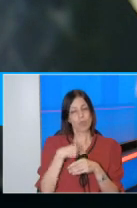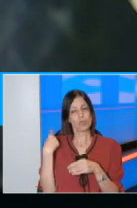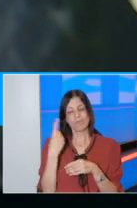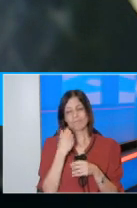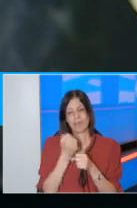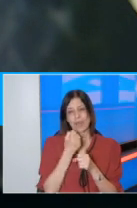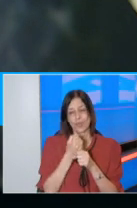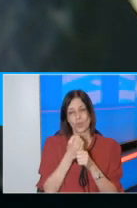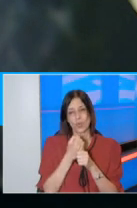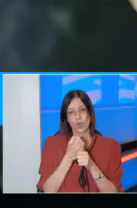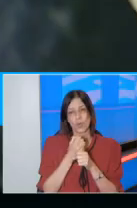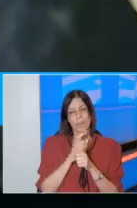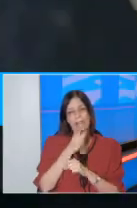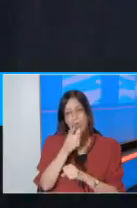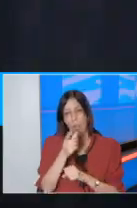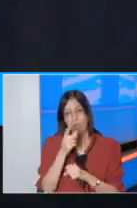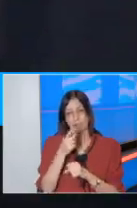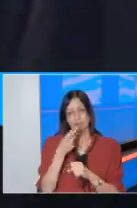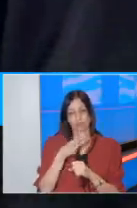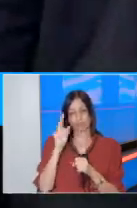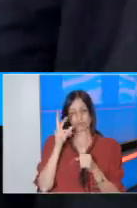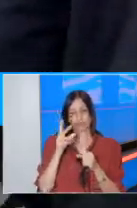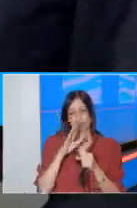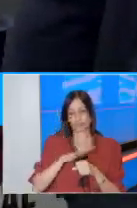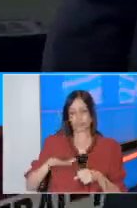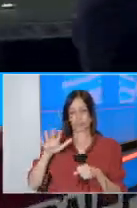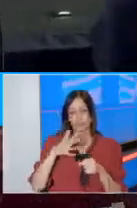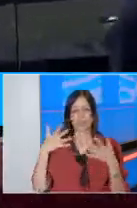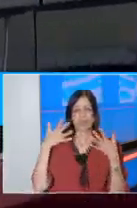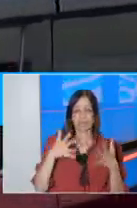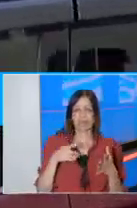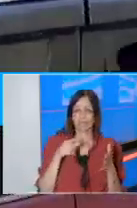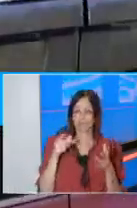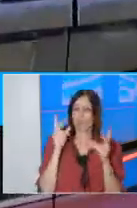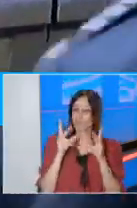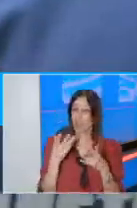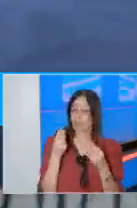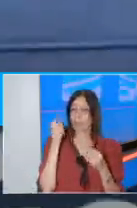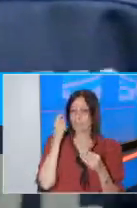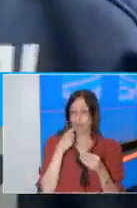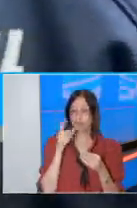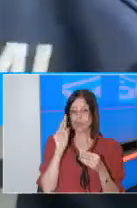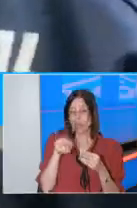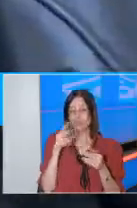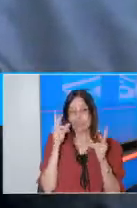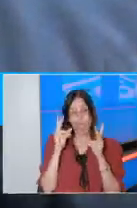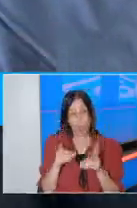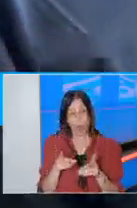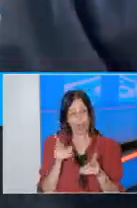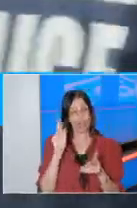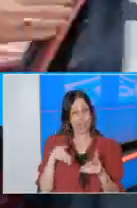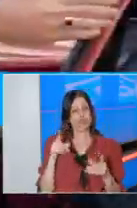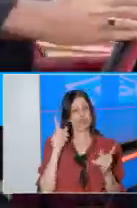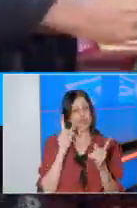לעבוד מרחוק. זה יגדיל את משטח התקיפה, וזה מאפשר להרבה מאוד פושעים שיש להם יכולת כזאת, ויש להם